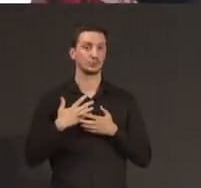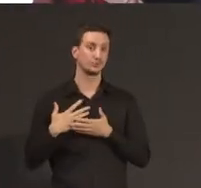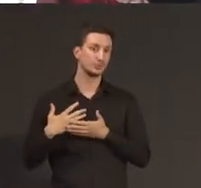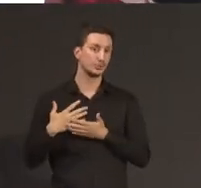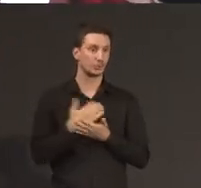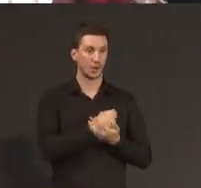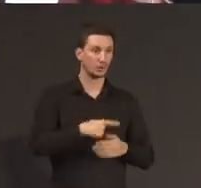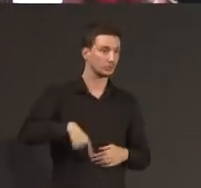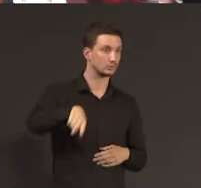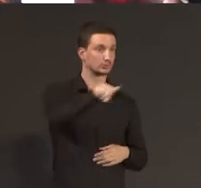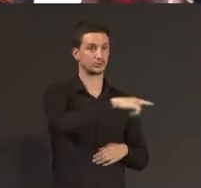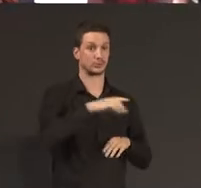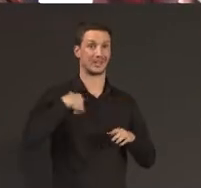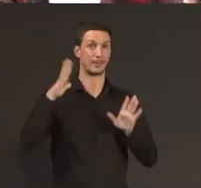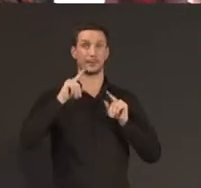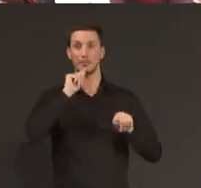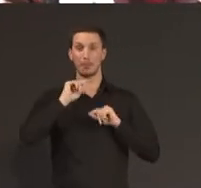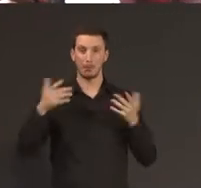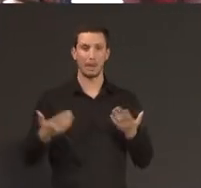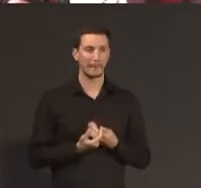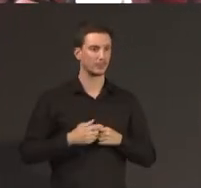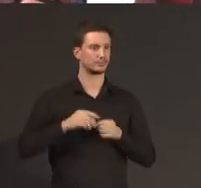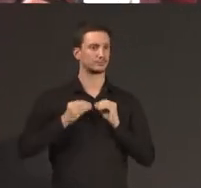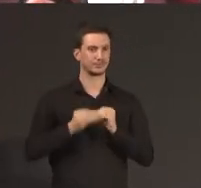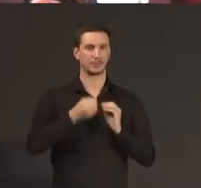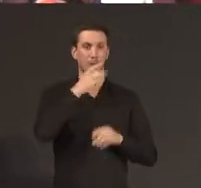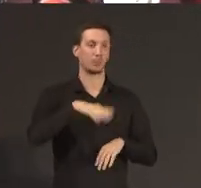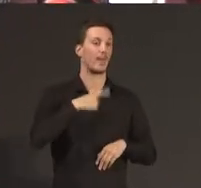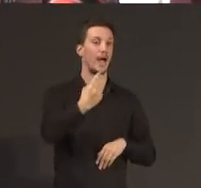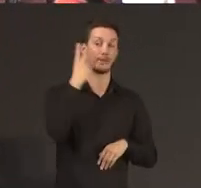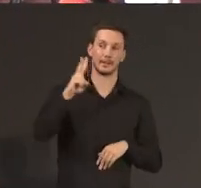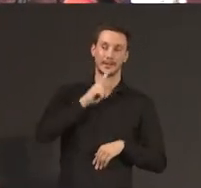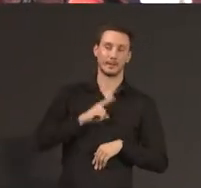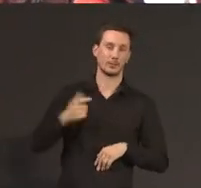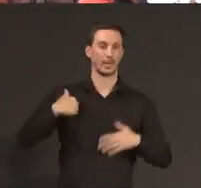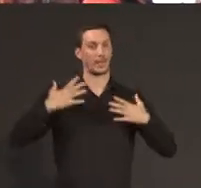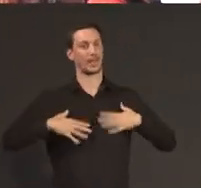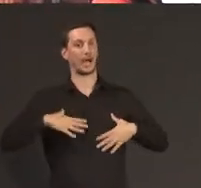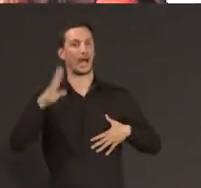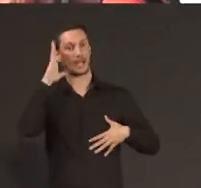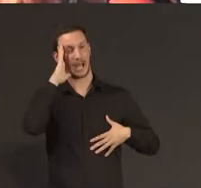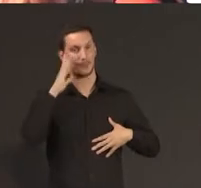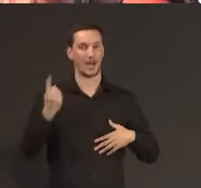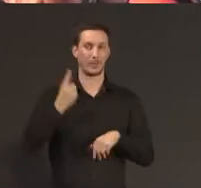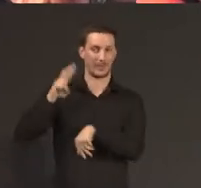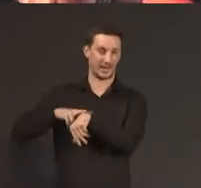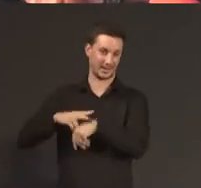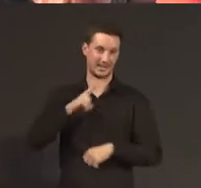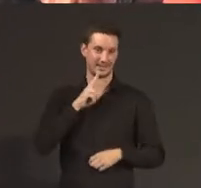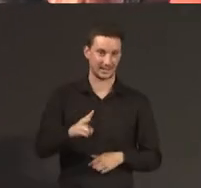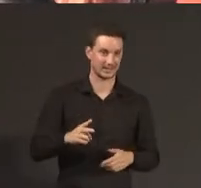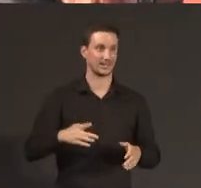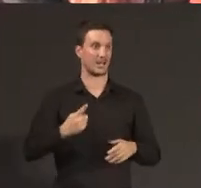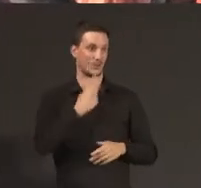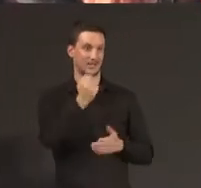heu estat al vostre lloc durant la pandèmia, potser en pijama, com algun delegada o delegat ha dit, en